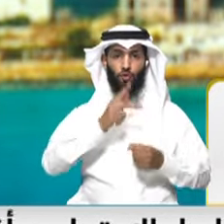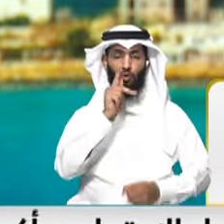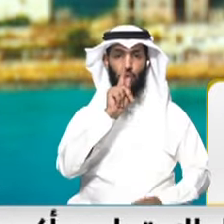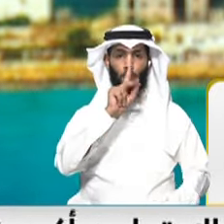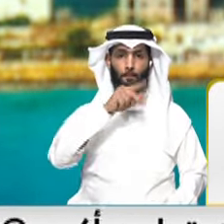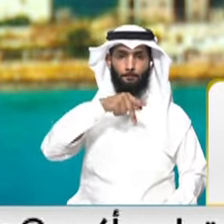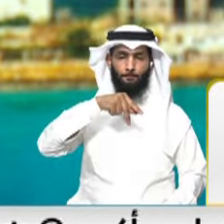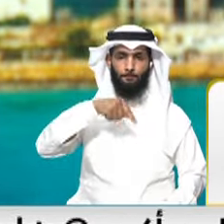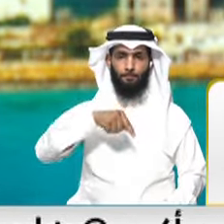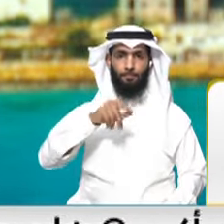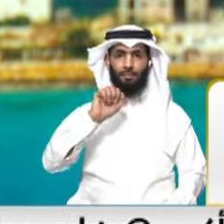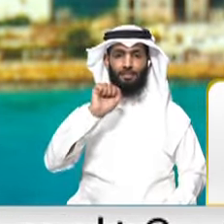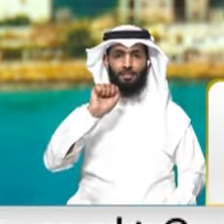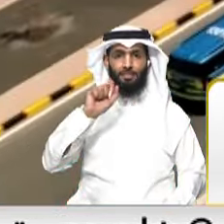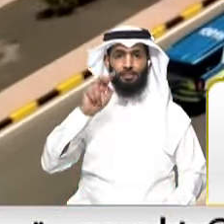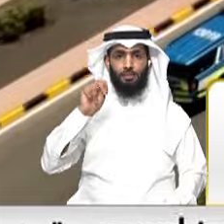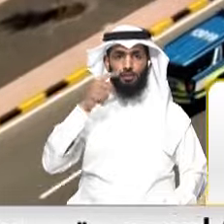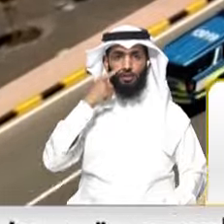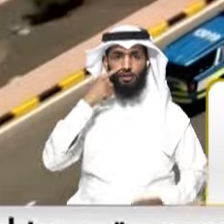النفطي.